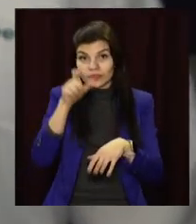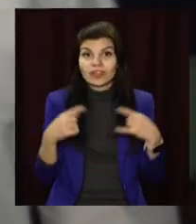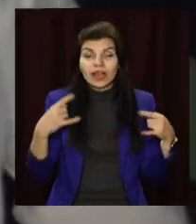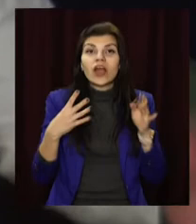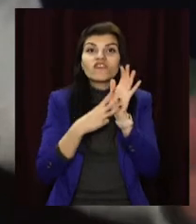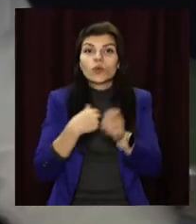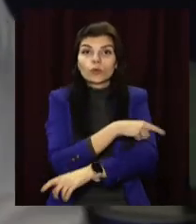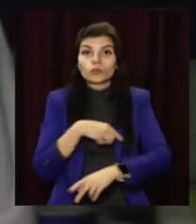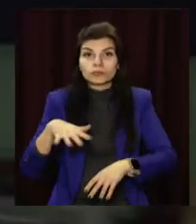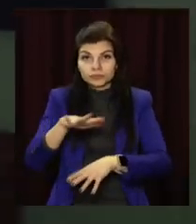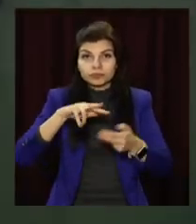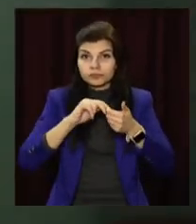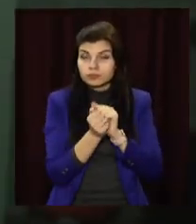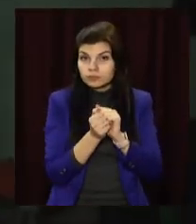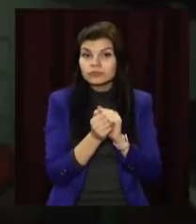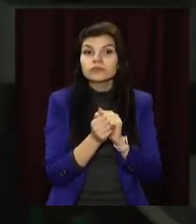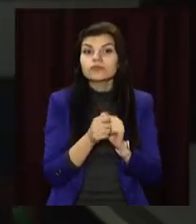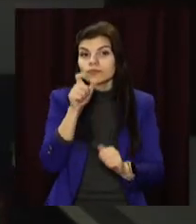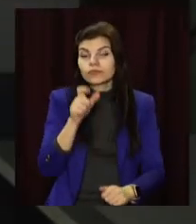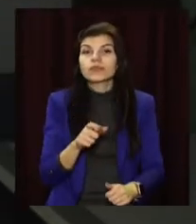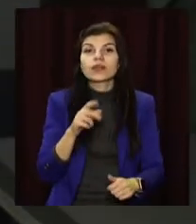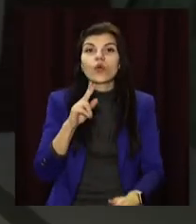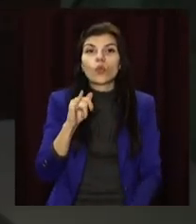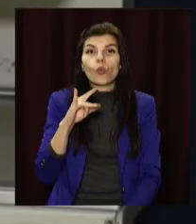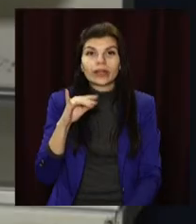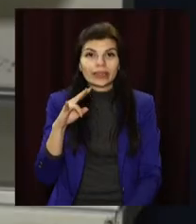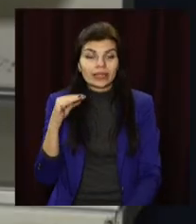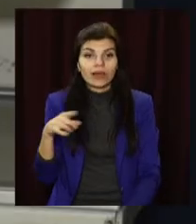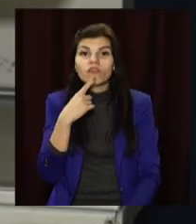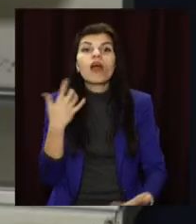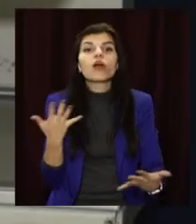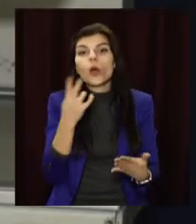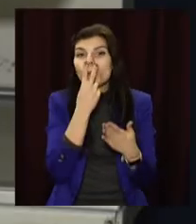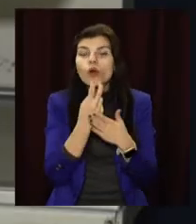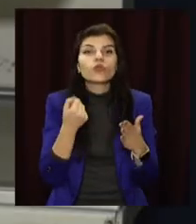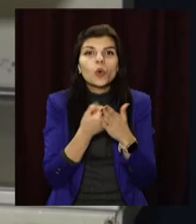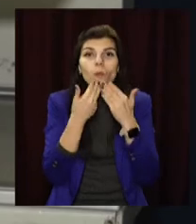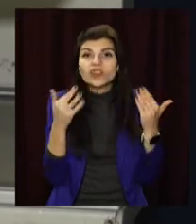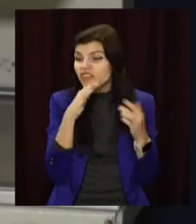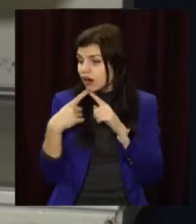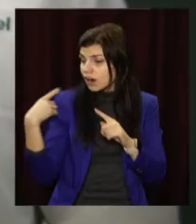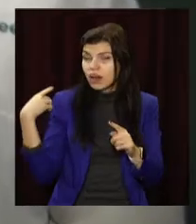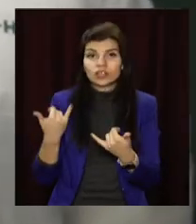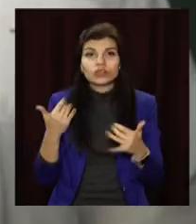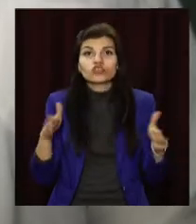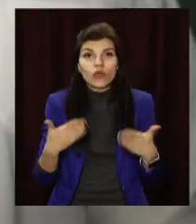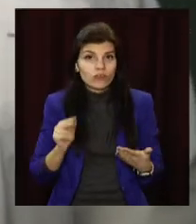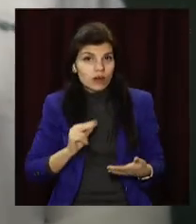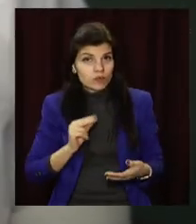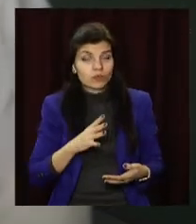Лікар-рентгенолог 8-ї лікарні Кам'янського Олександр Куріний показує, на якому ретроапараті до останнього часу доводилося